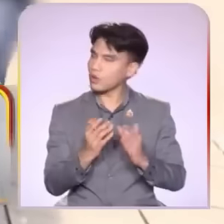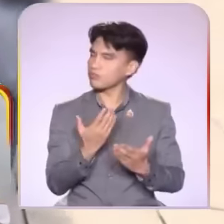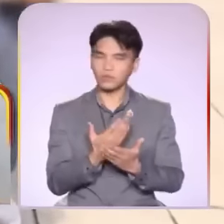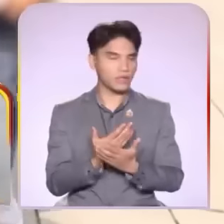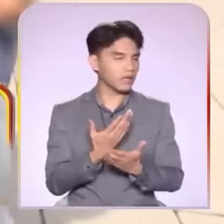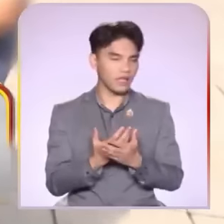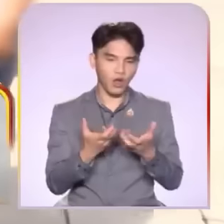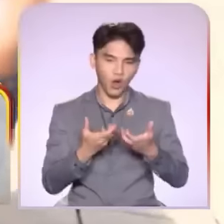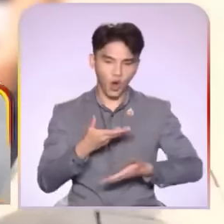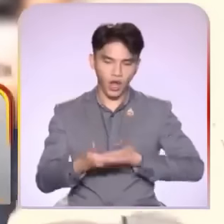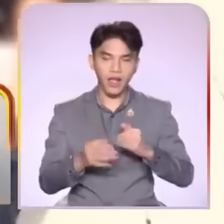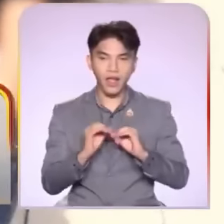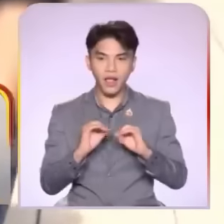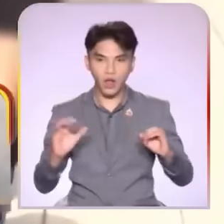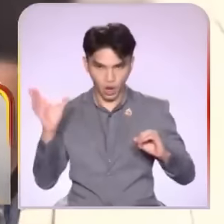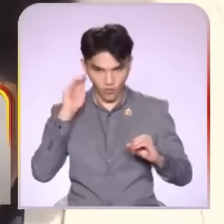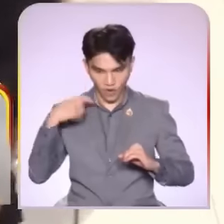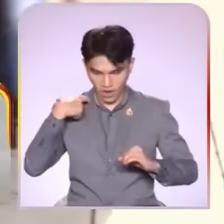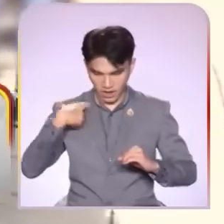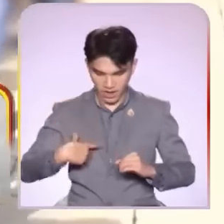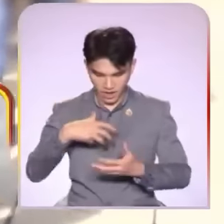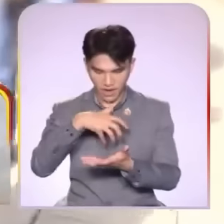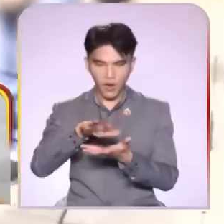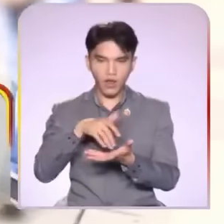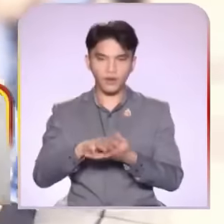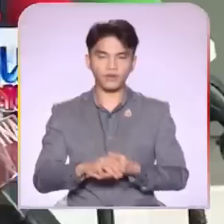ได้รับสินค้าไปจำหน่ายเลยฟังเสียงทนายตั้มค่ะ